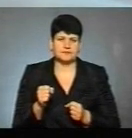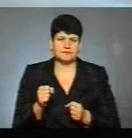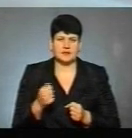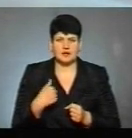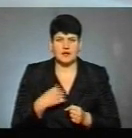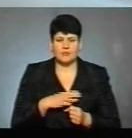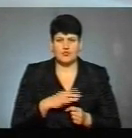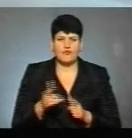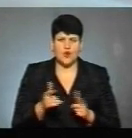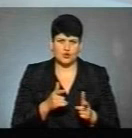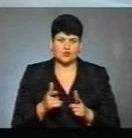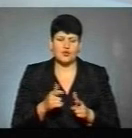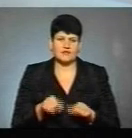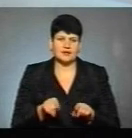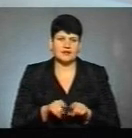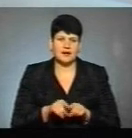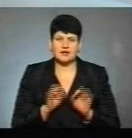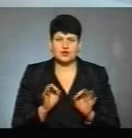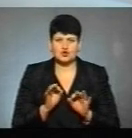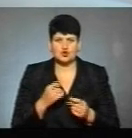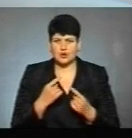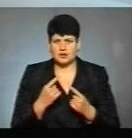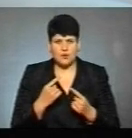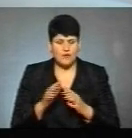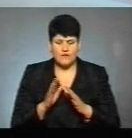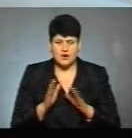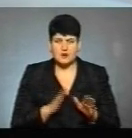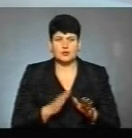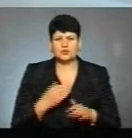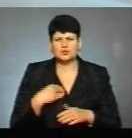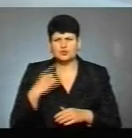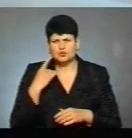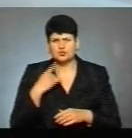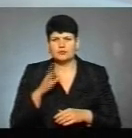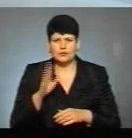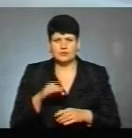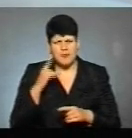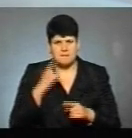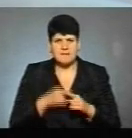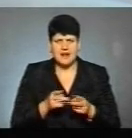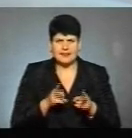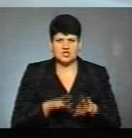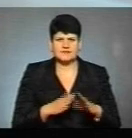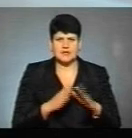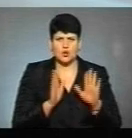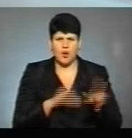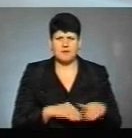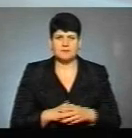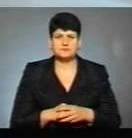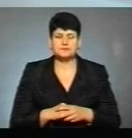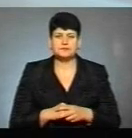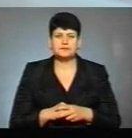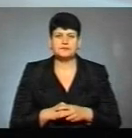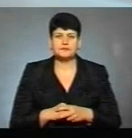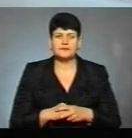Я був готовий так, ну, нічого не говорити, бо думаю, би брат лишився вдома, знаєте.